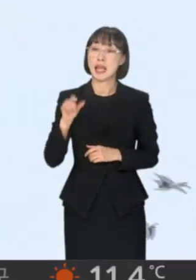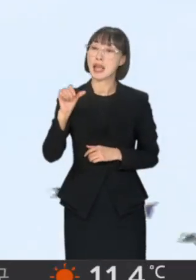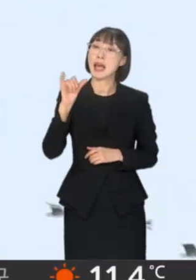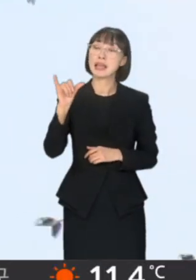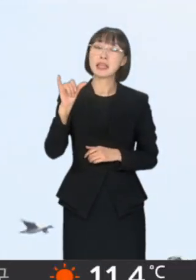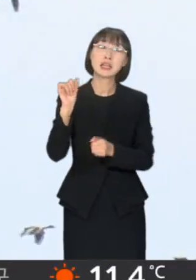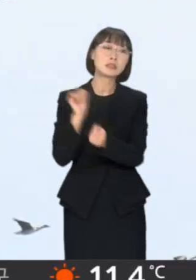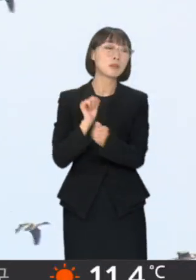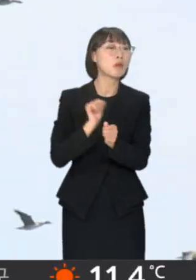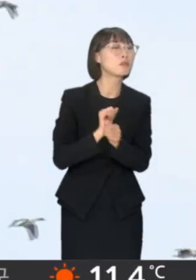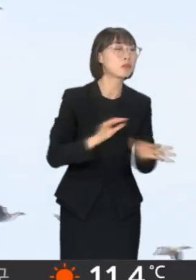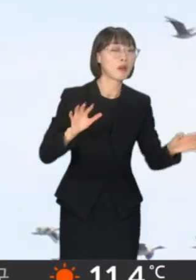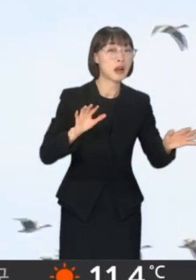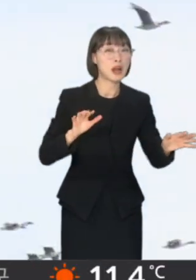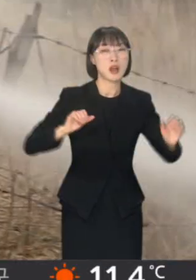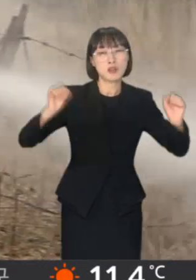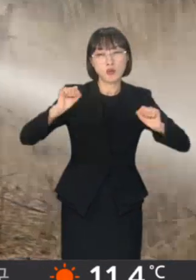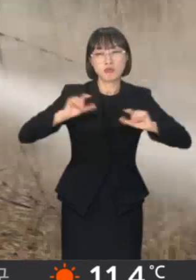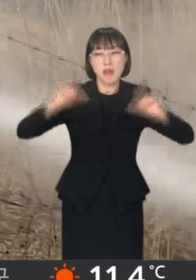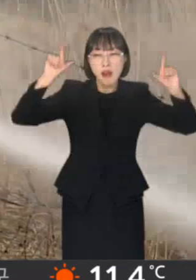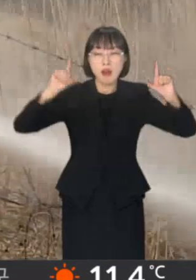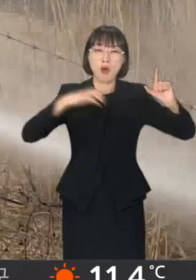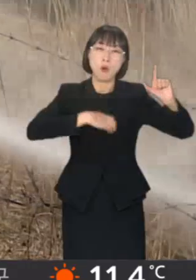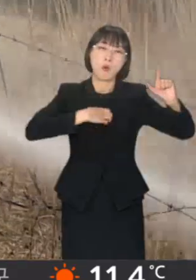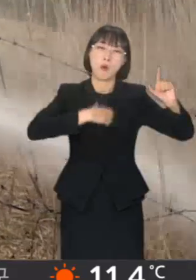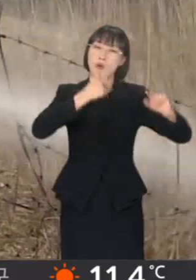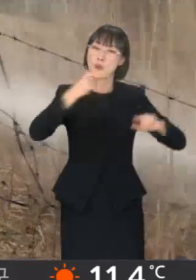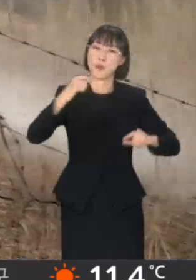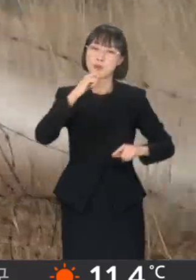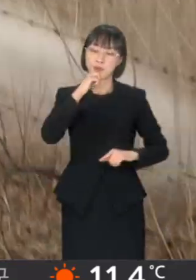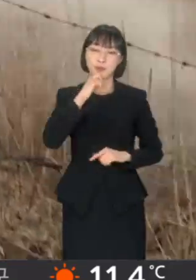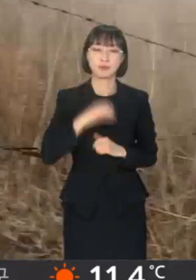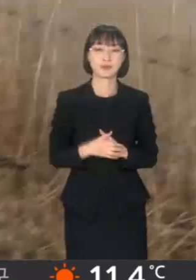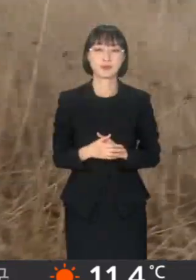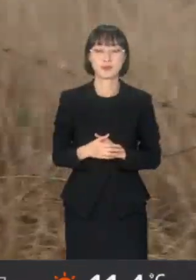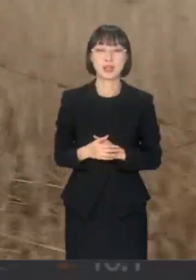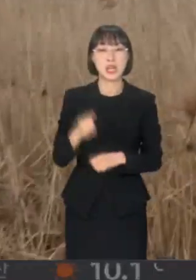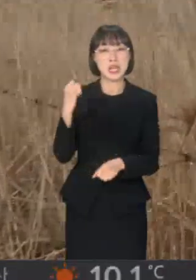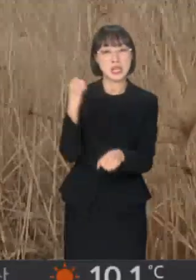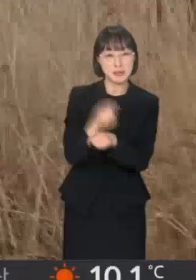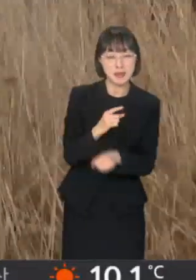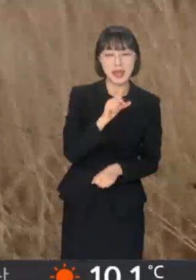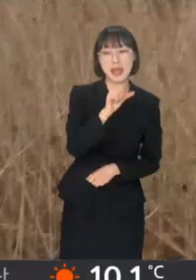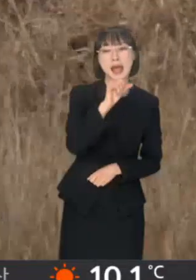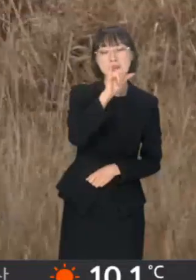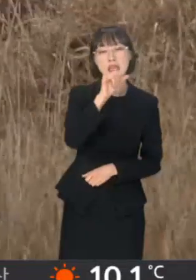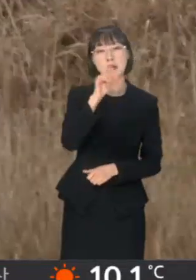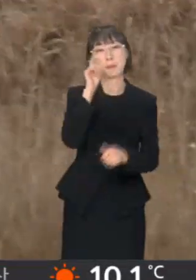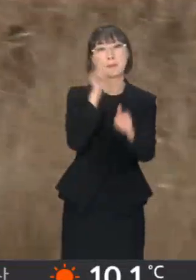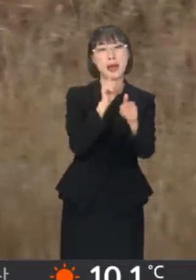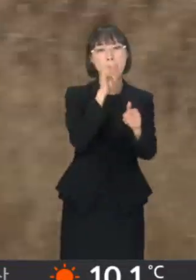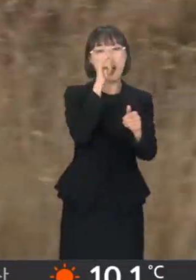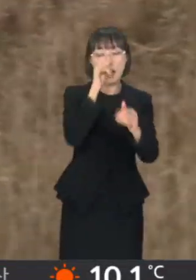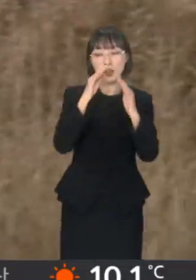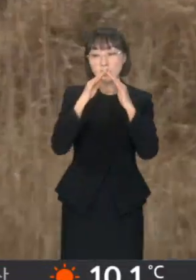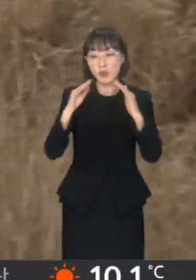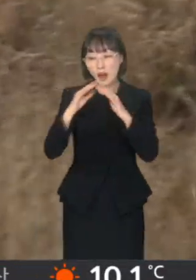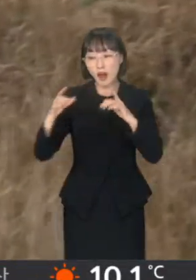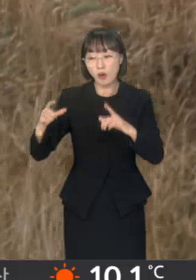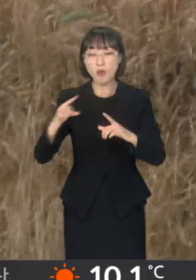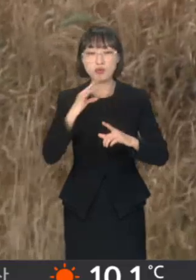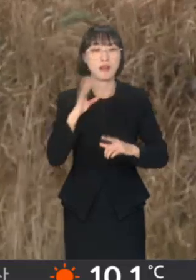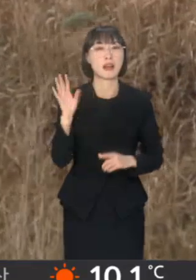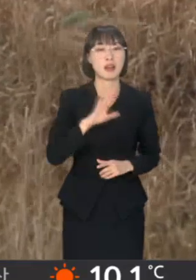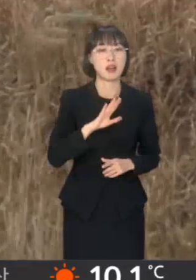가능성은 한겨울이 다가올수록 더 커질 전망입니다 이미 고병원성 AI 확진 농가가 나온 전권 외에도